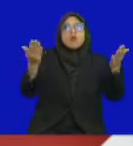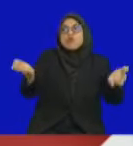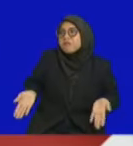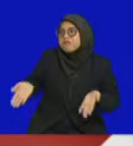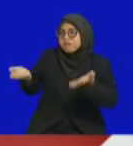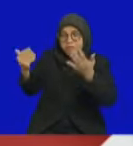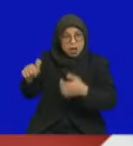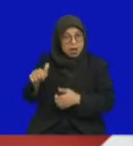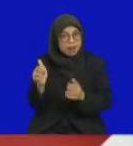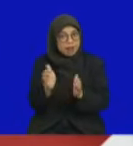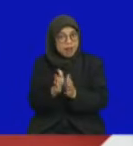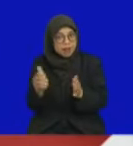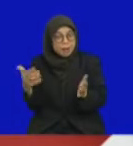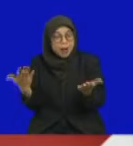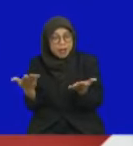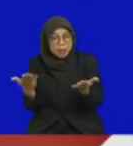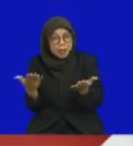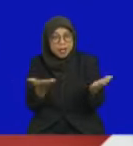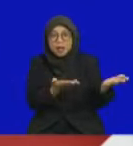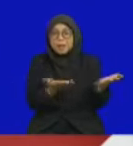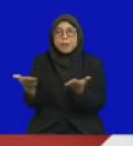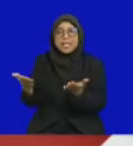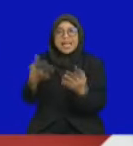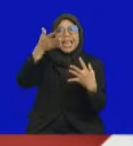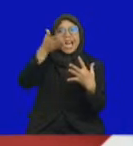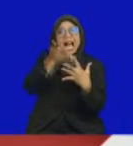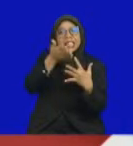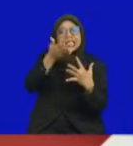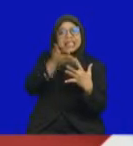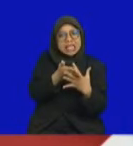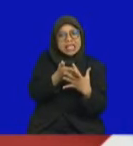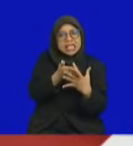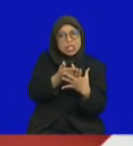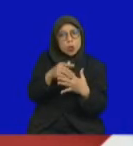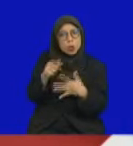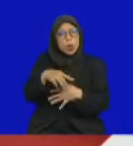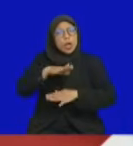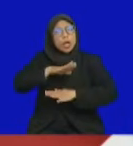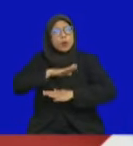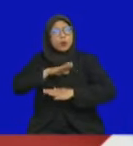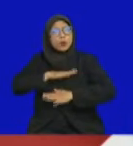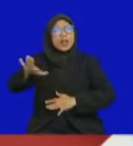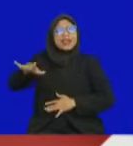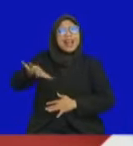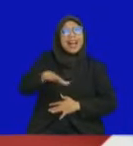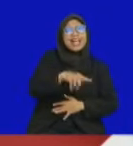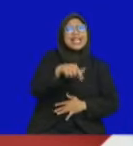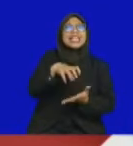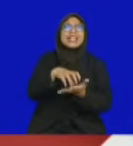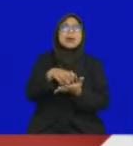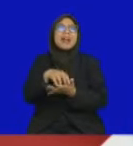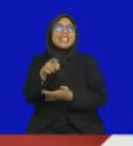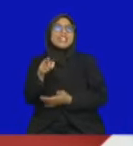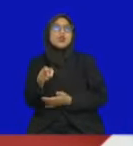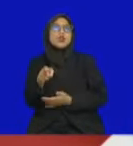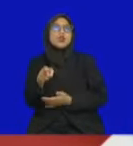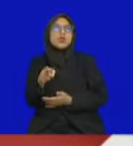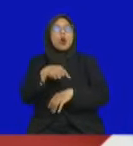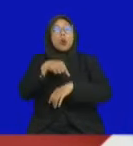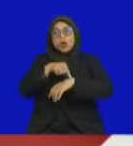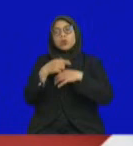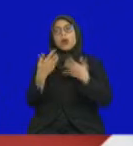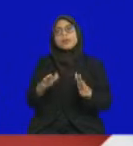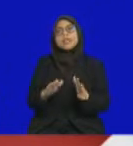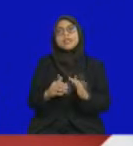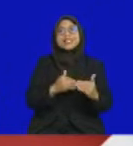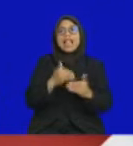juga bagaimana memberikan akses terutama untuk kebutuhan air di tempat tersebut waktu habis